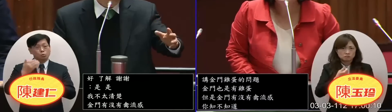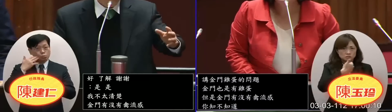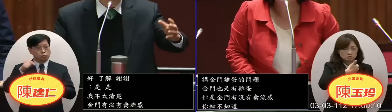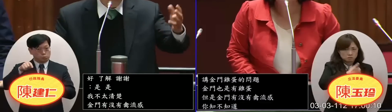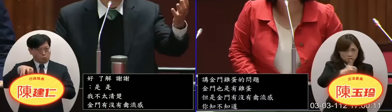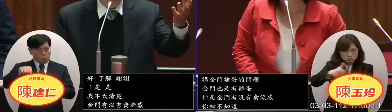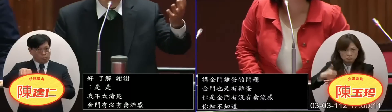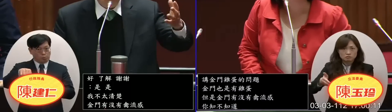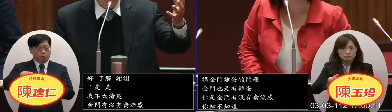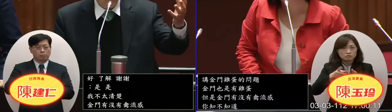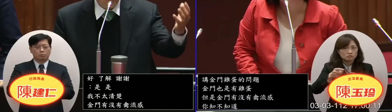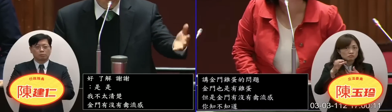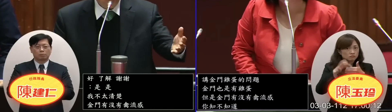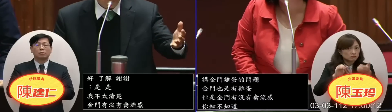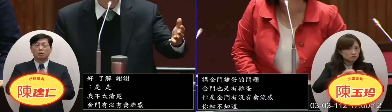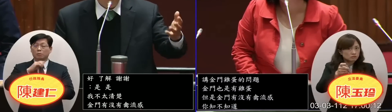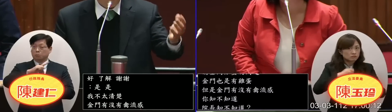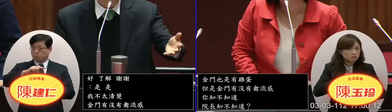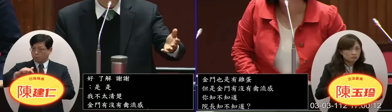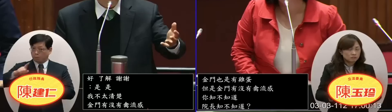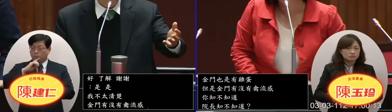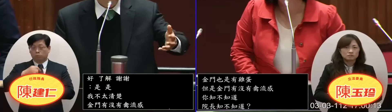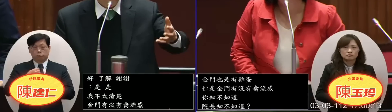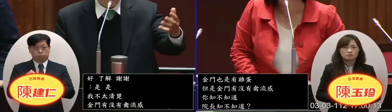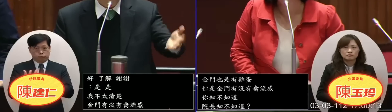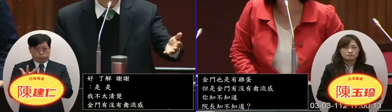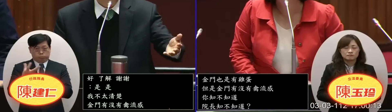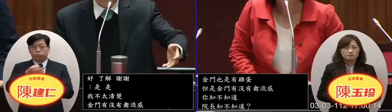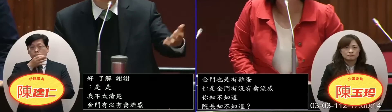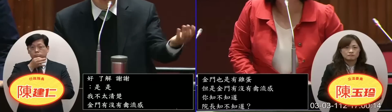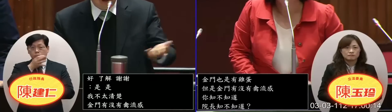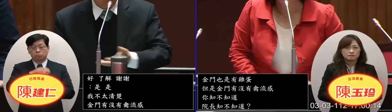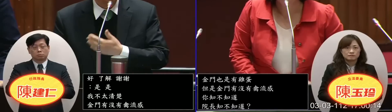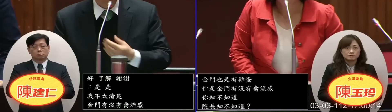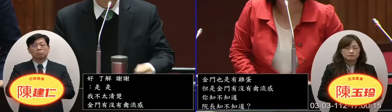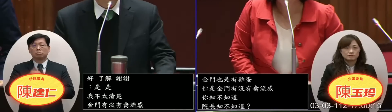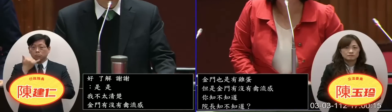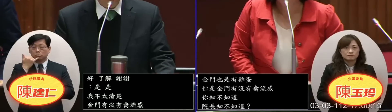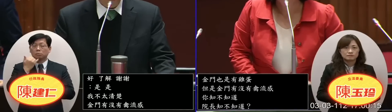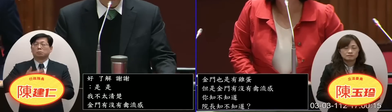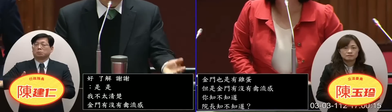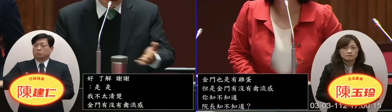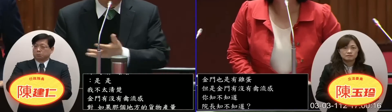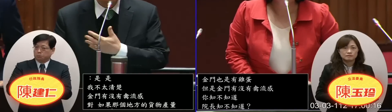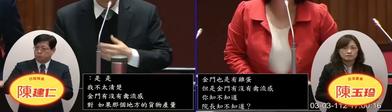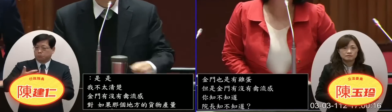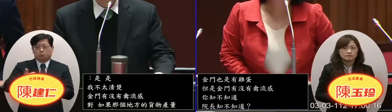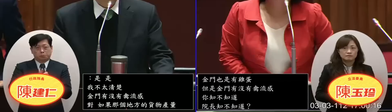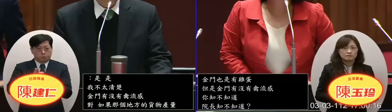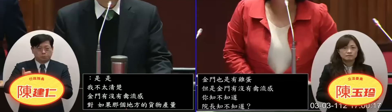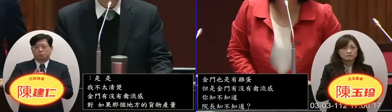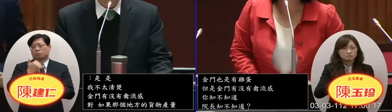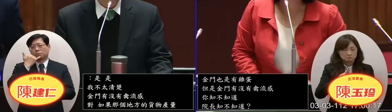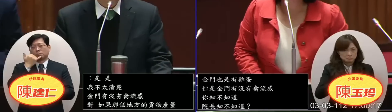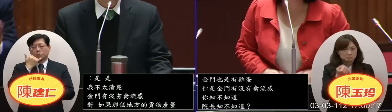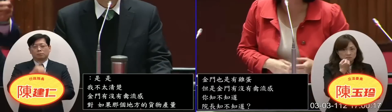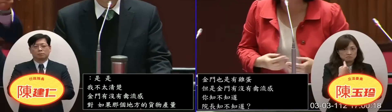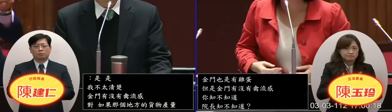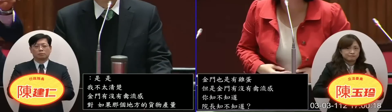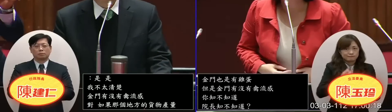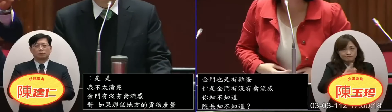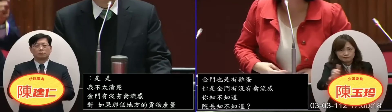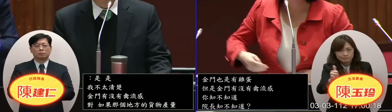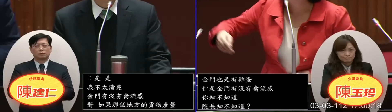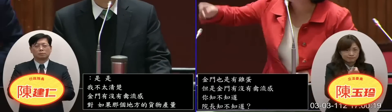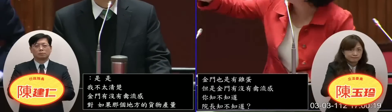那个地方的货物的产量是够的，那可以，哦，可以这一个， 可以应该可以自由进出嘛？